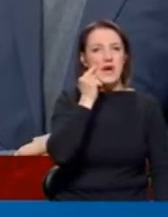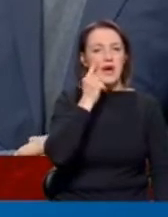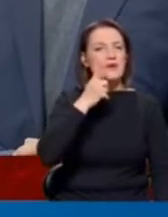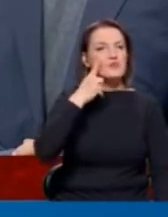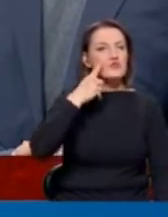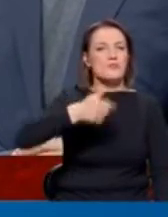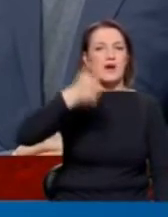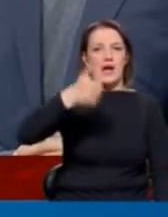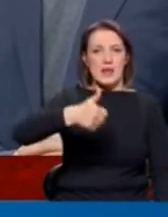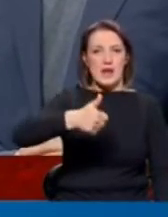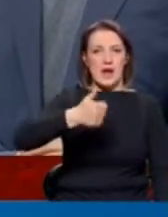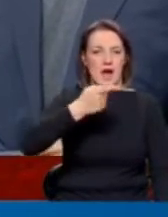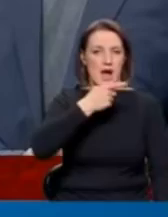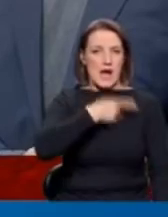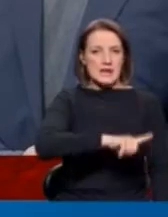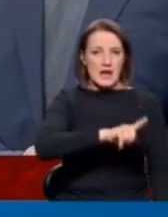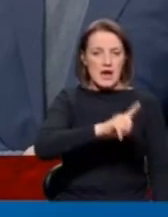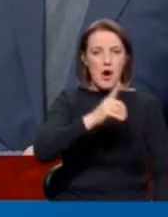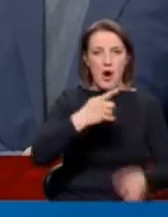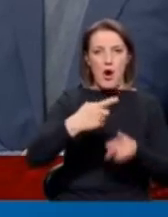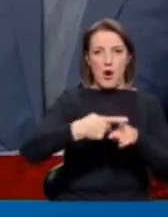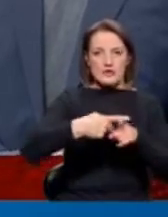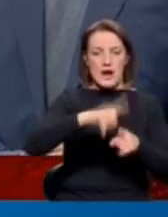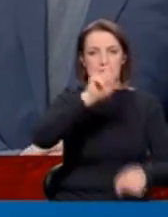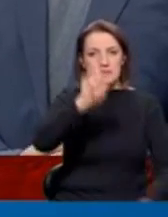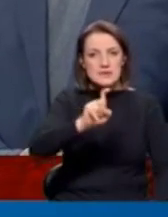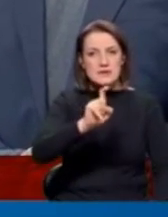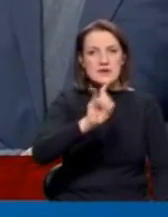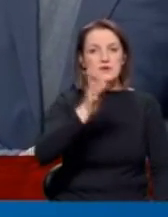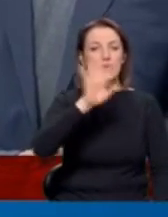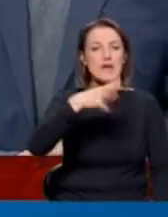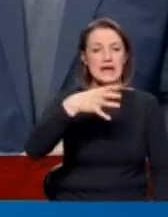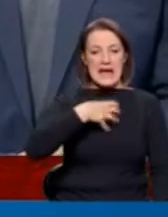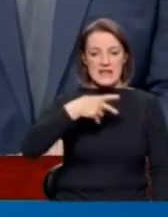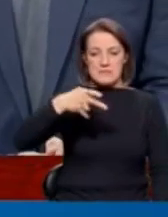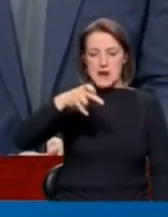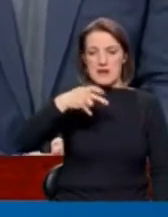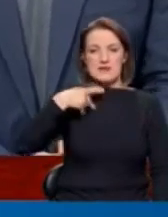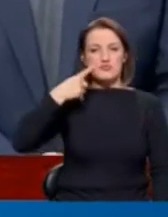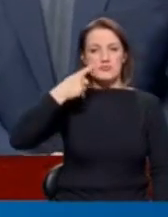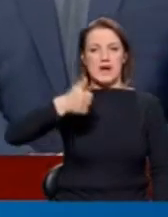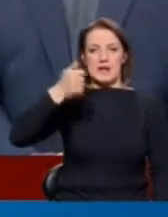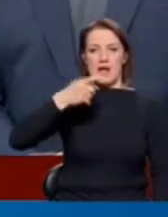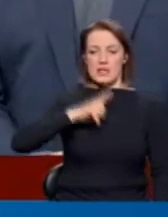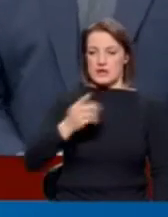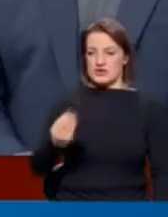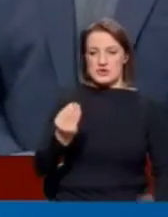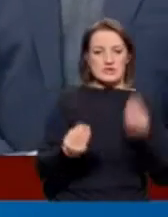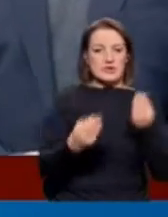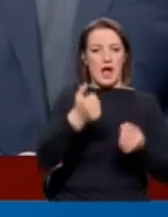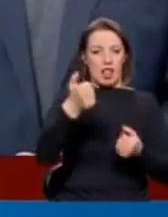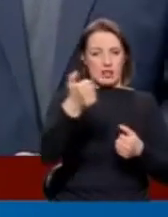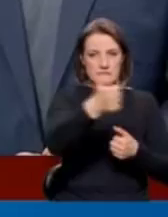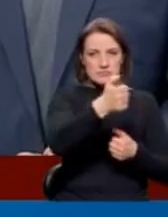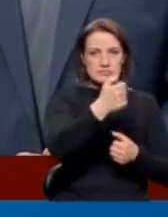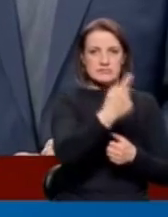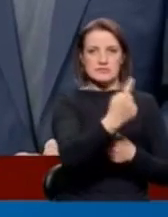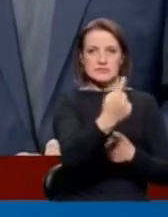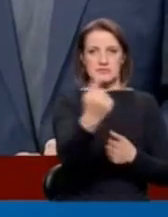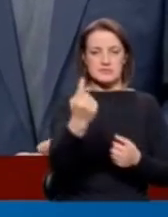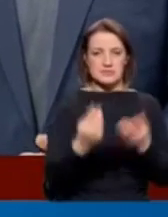aday mı Her çıkartacak kim olacak mesela diğer liderler